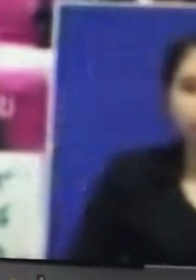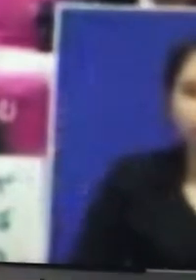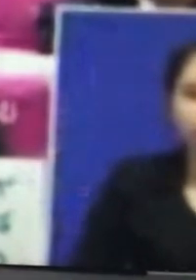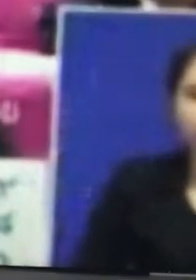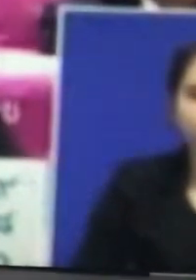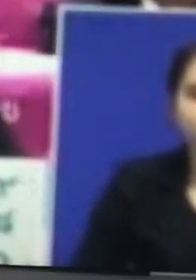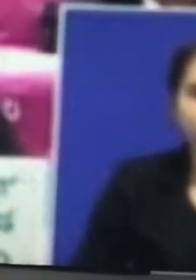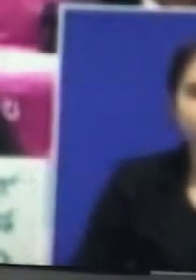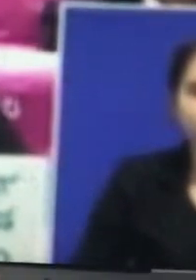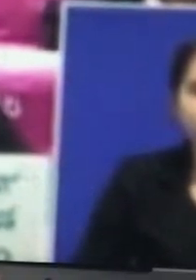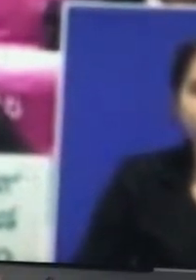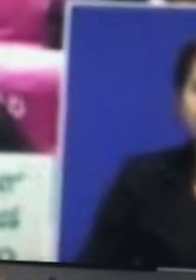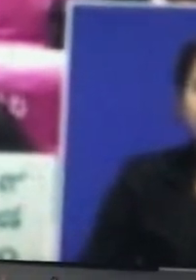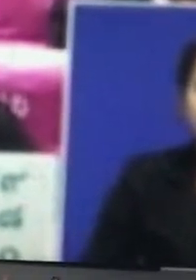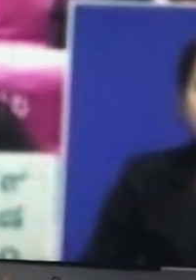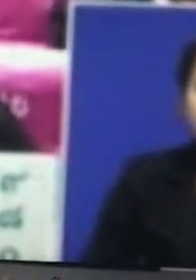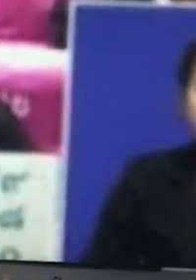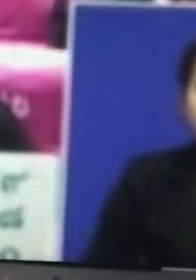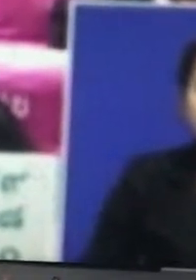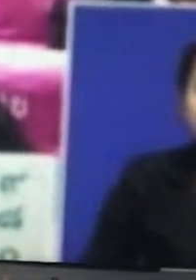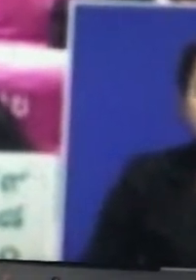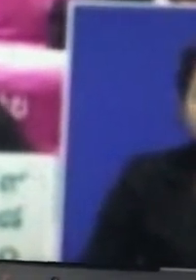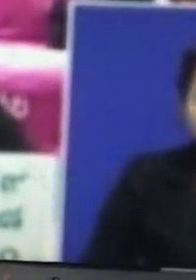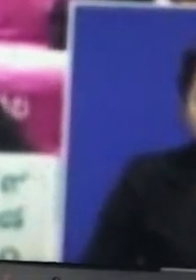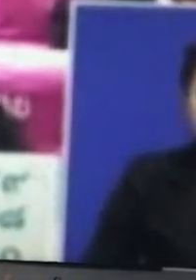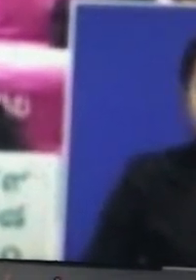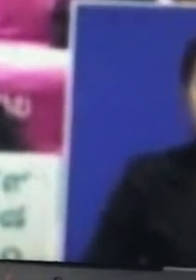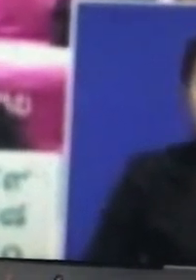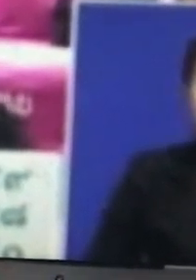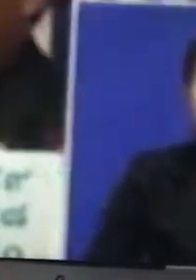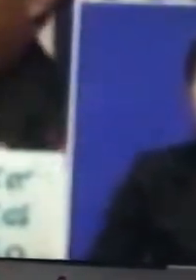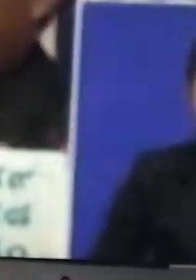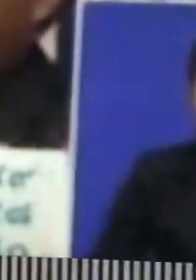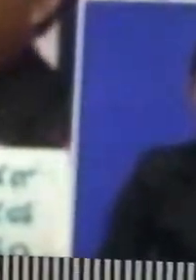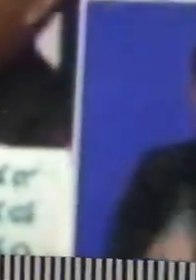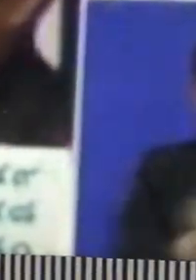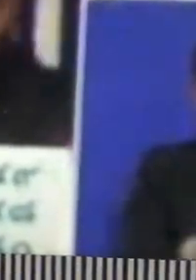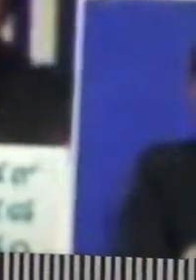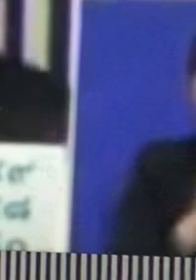ผู้รับรองเกินกว่าที่กฎหมายกำหนดเลยครับขอบคุณครับ